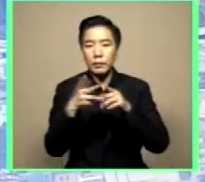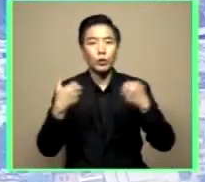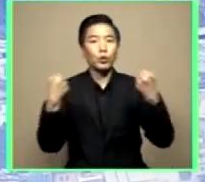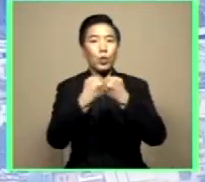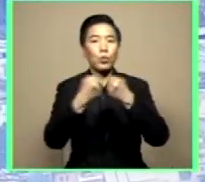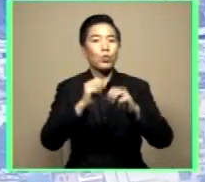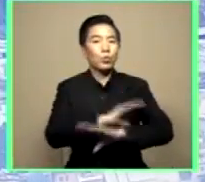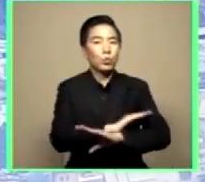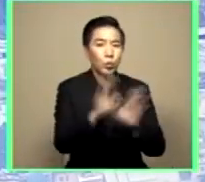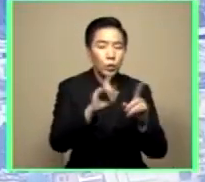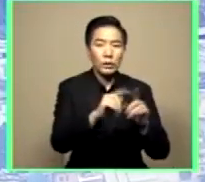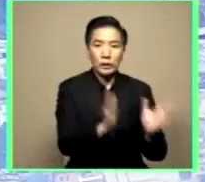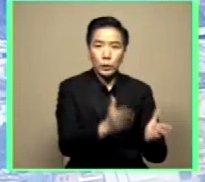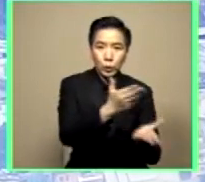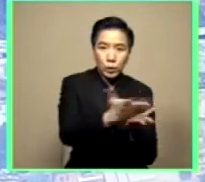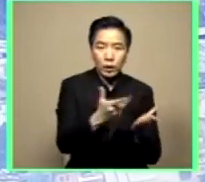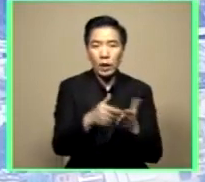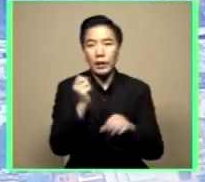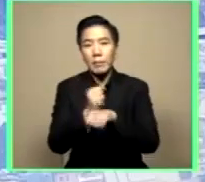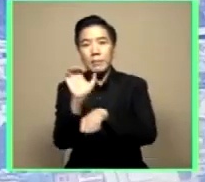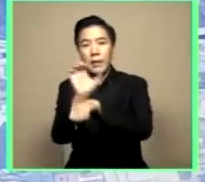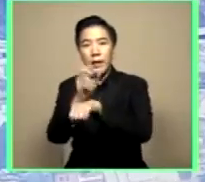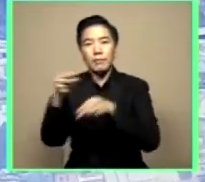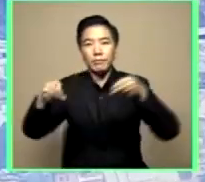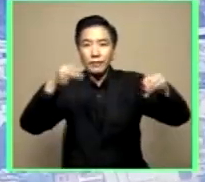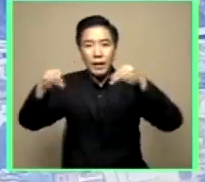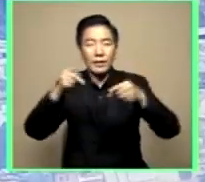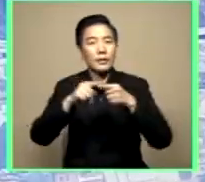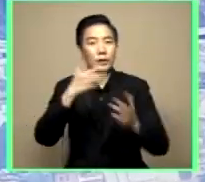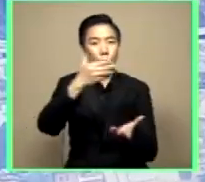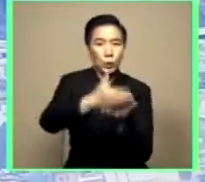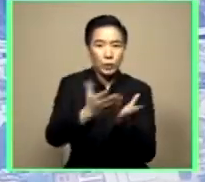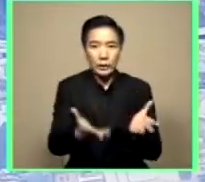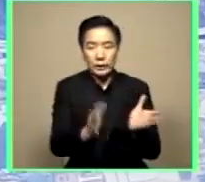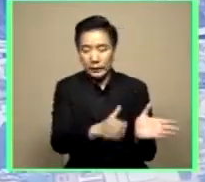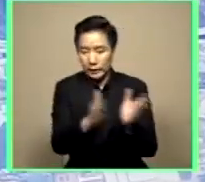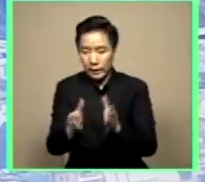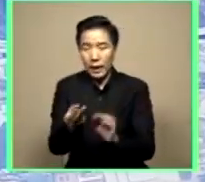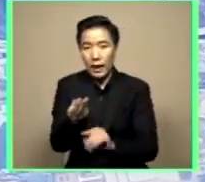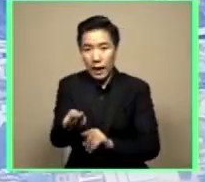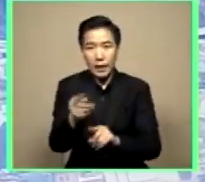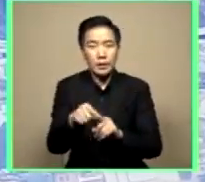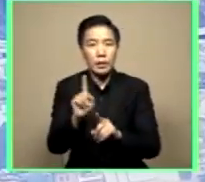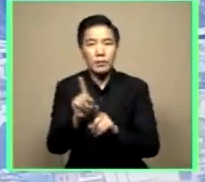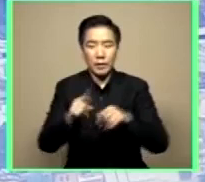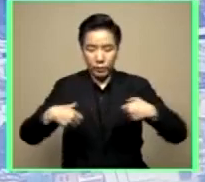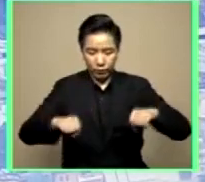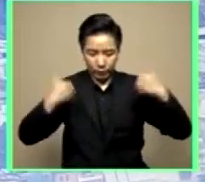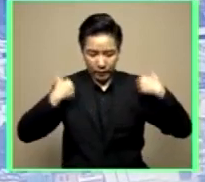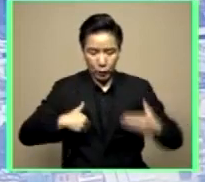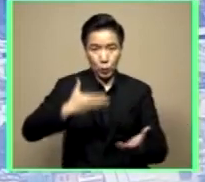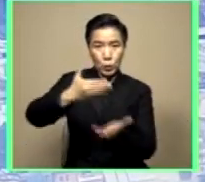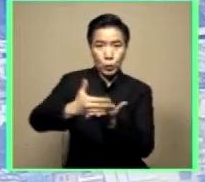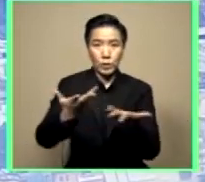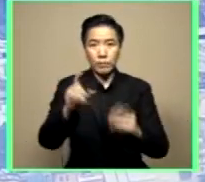วยให้งดกองถ่ายภาพยนตร์นะครับให้ไม่ให้มีวินมอเตอร์ไซค์รับจ้างหรือเป